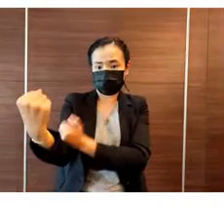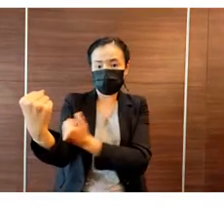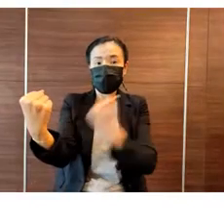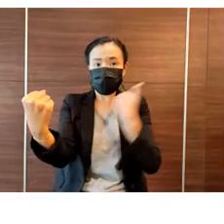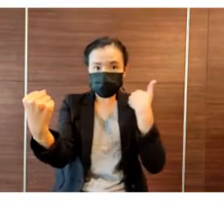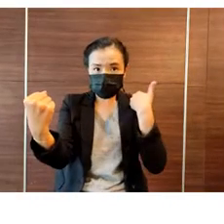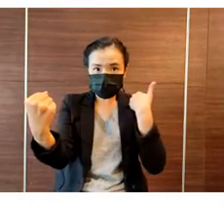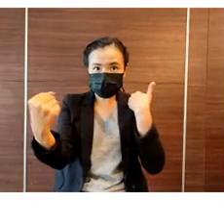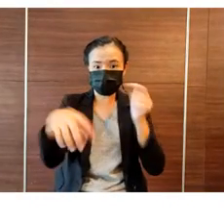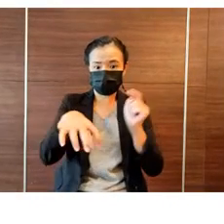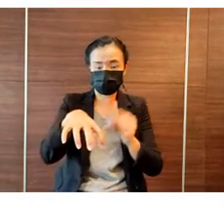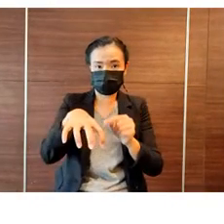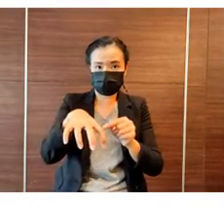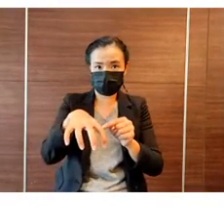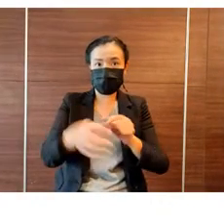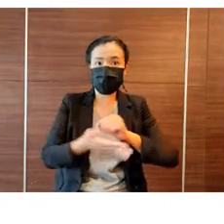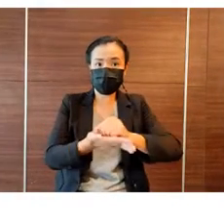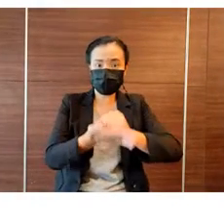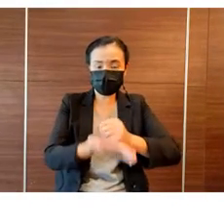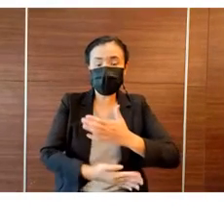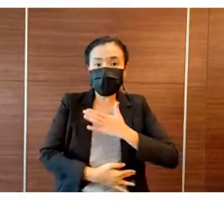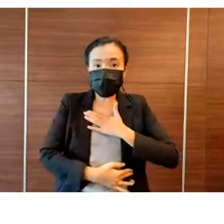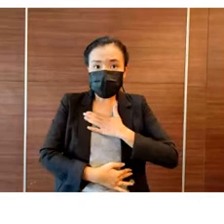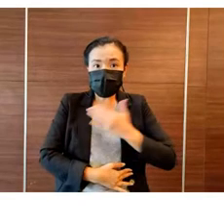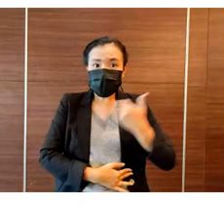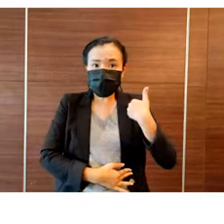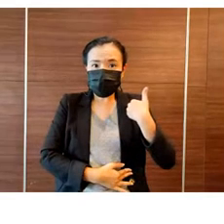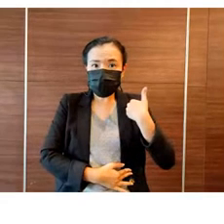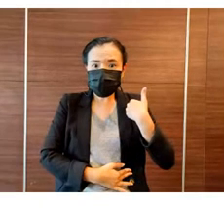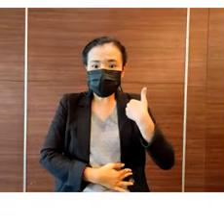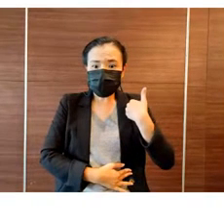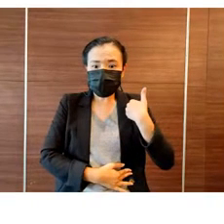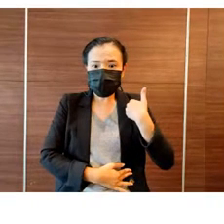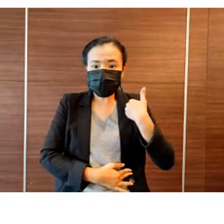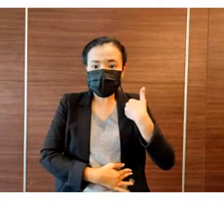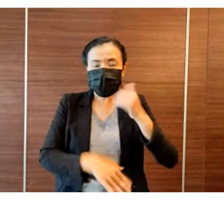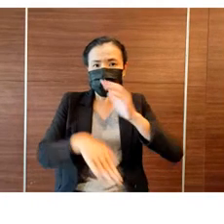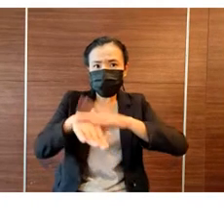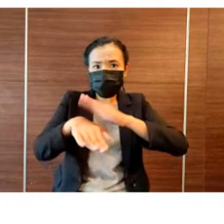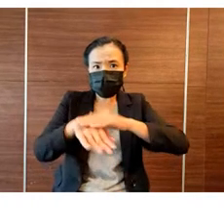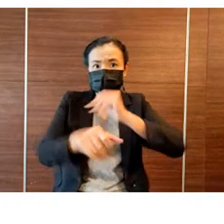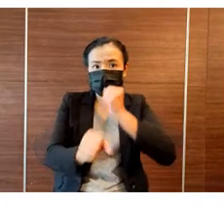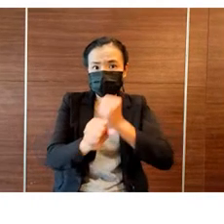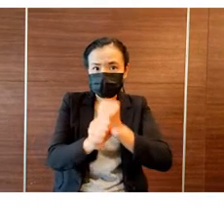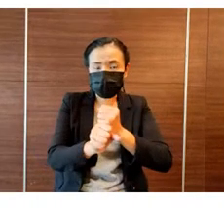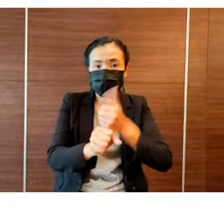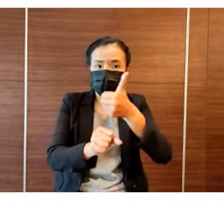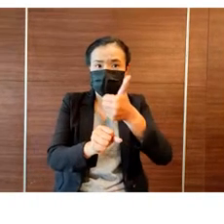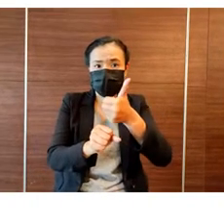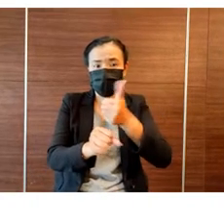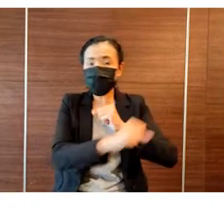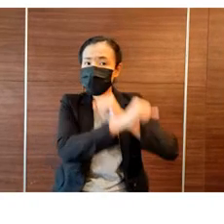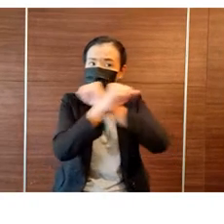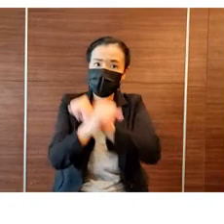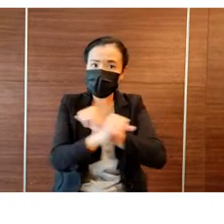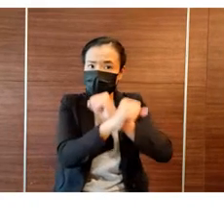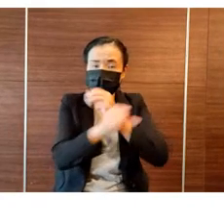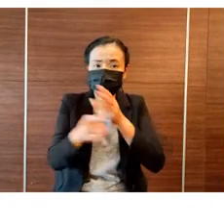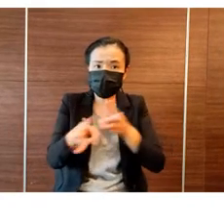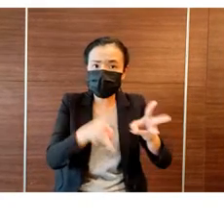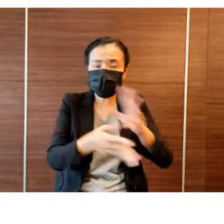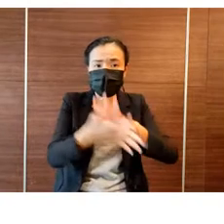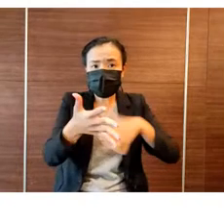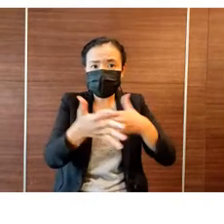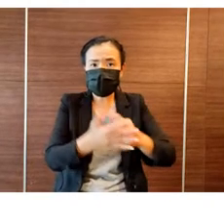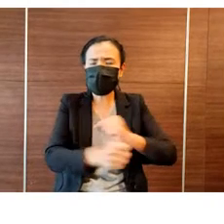อยู่ในสถานบริการของเราอยู่แล้วเราจะสามารถที่จะดึงหรือกู้เขากลับมาได้ทันมีsafety measure หรือมีมาตร